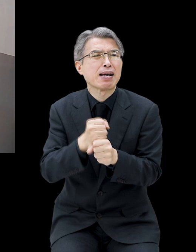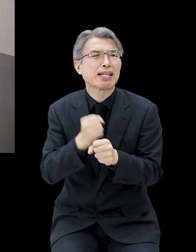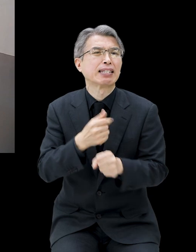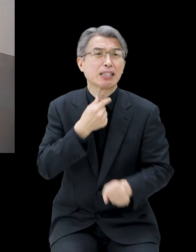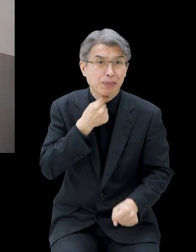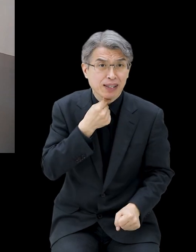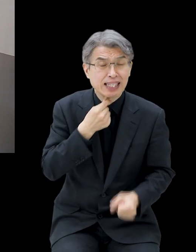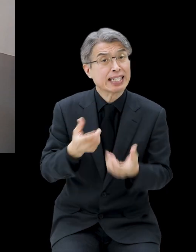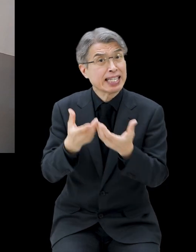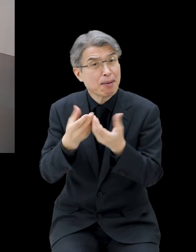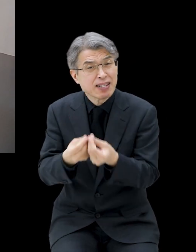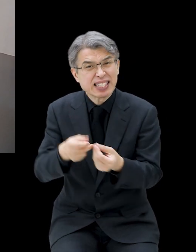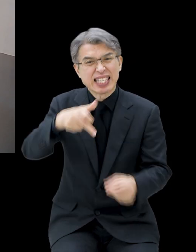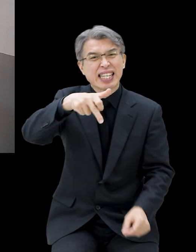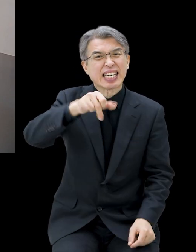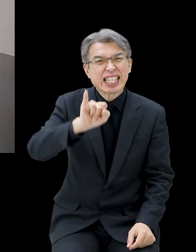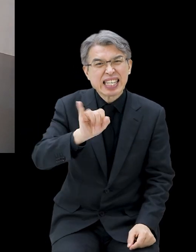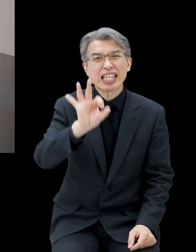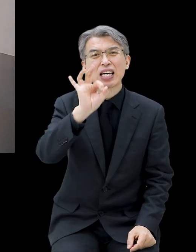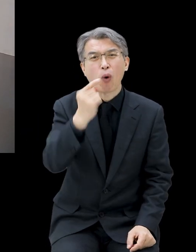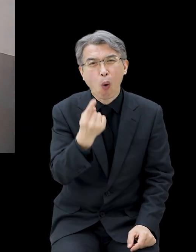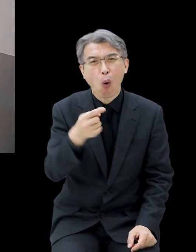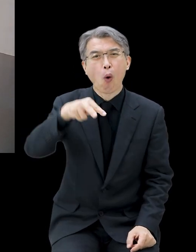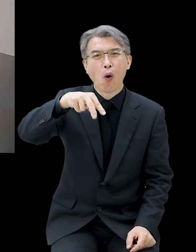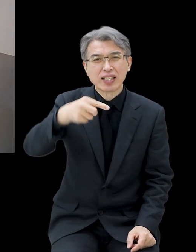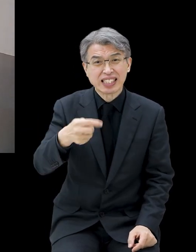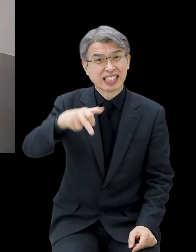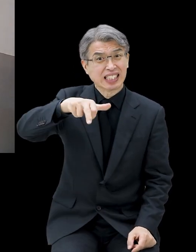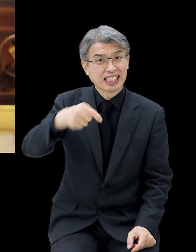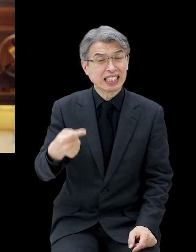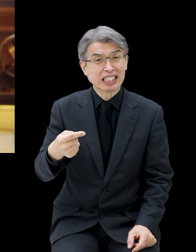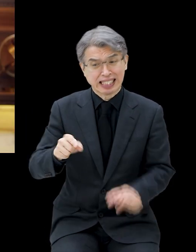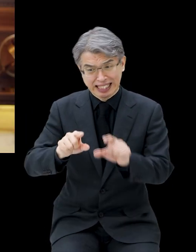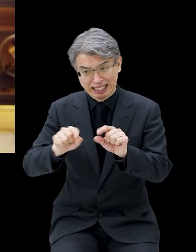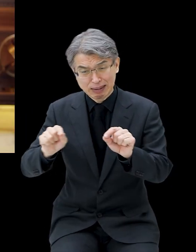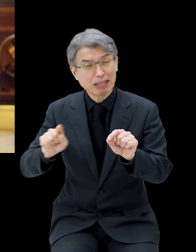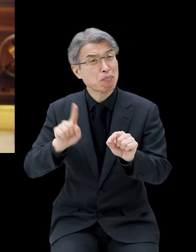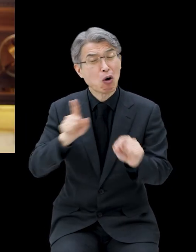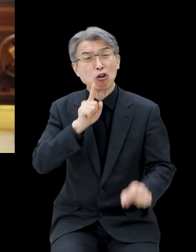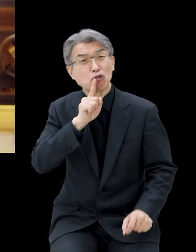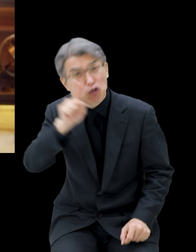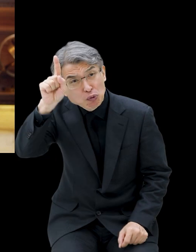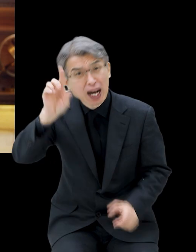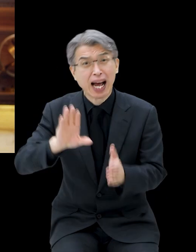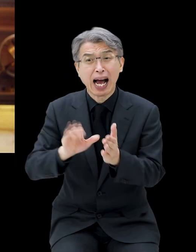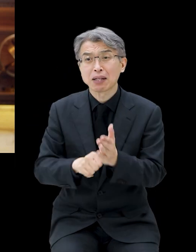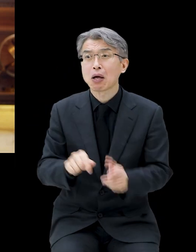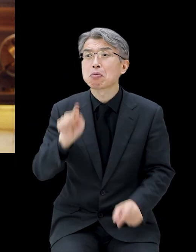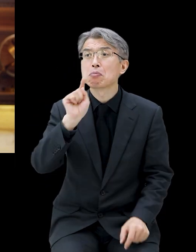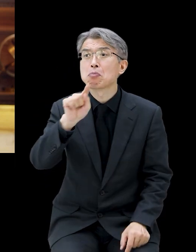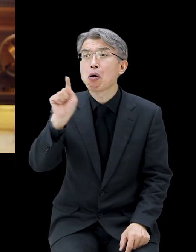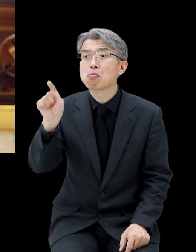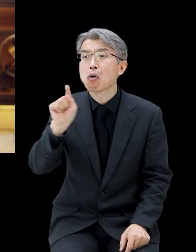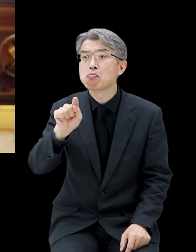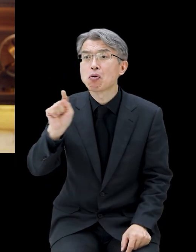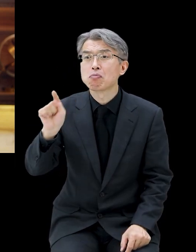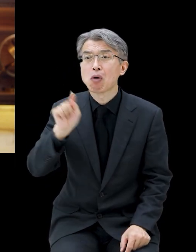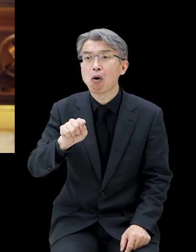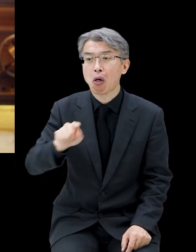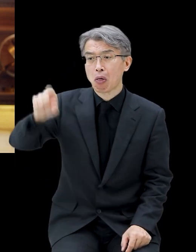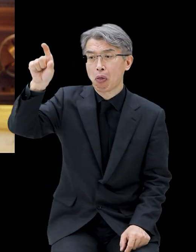요즘에 많이 보급되고 있는 키오스크 등에서 시각장애인이 사용할 수 있는 기능을